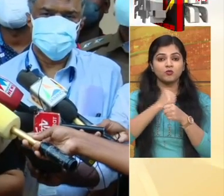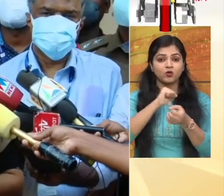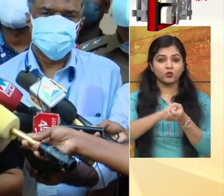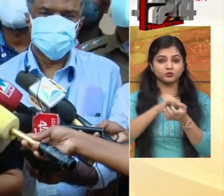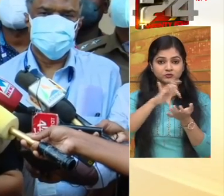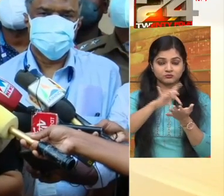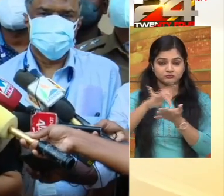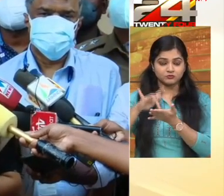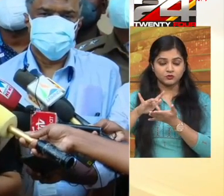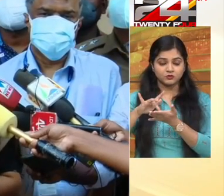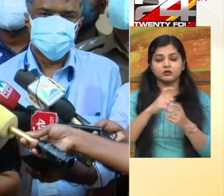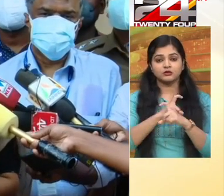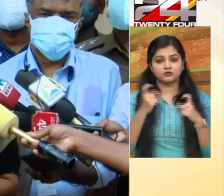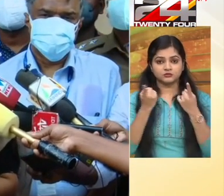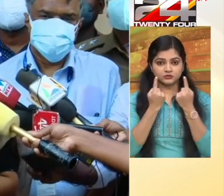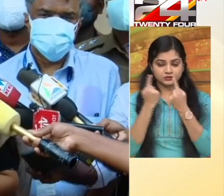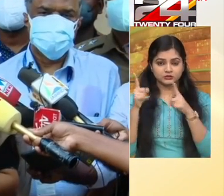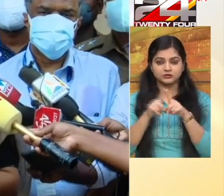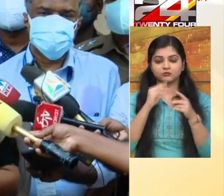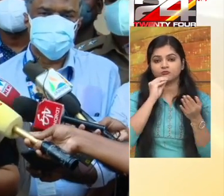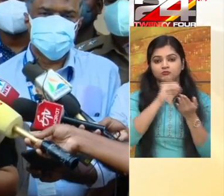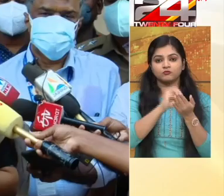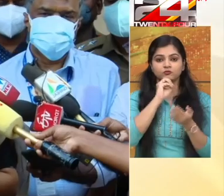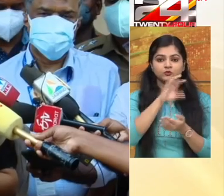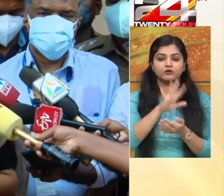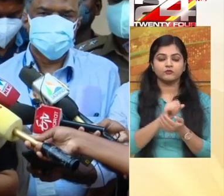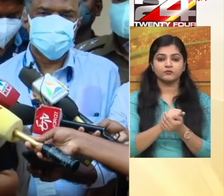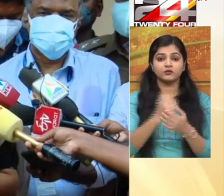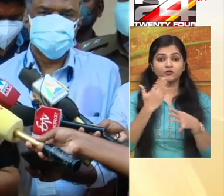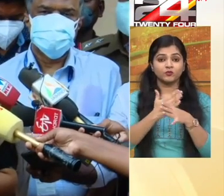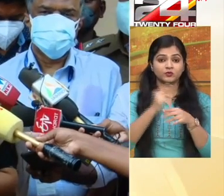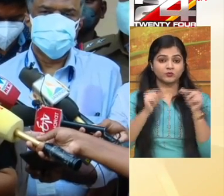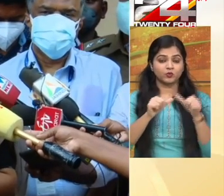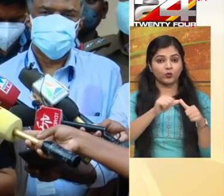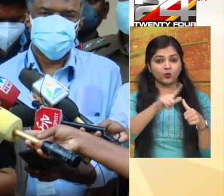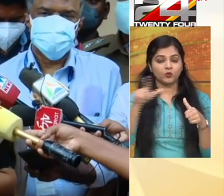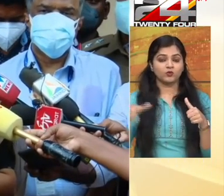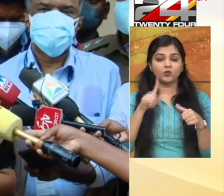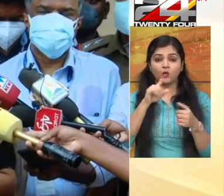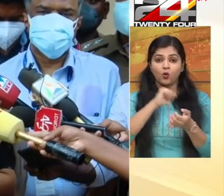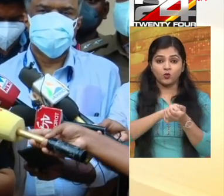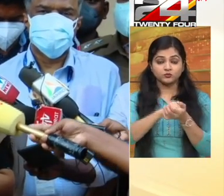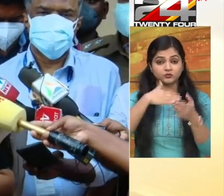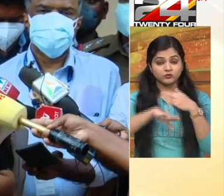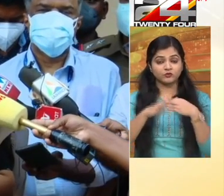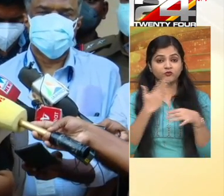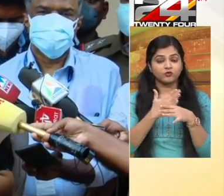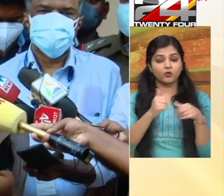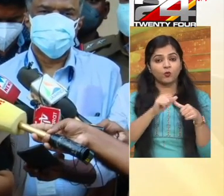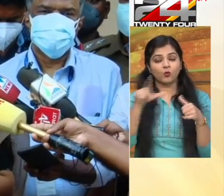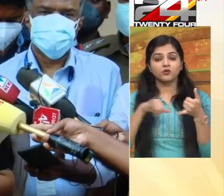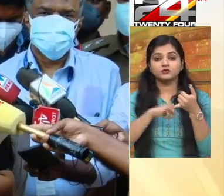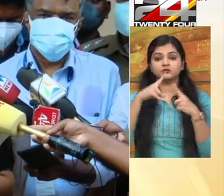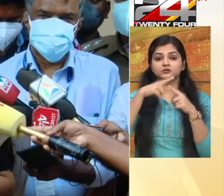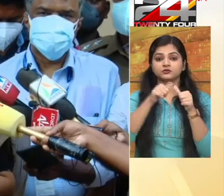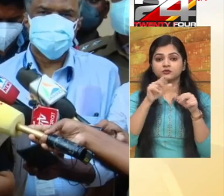അത് പരിശോധിക്കുന്നതിന് വേണ്ടിയിട്ടുള്ള നിർദ്ദേശം നൽകിയിട്ടുണ്ട്. ജീവനക്കാരെല്ലാവരും തന്നെ ഒരു ആശുപത്രിയിൽ ജോലി ചെയ്യുന്ന എല്ലാ സ്റ്റാഫും